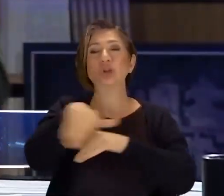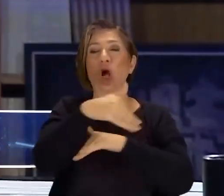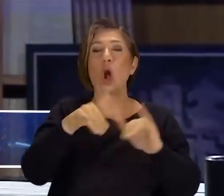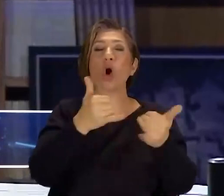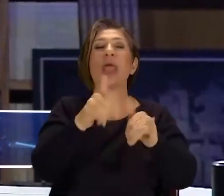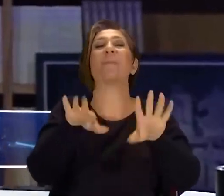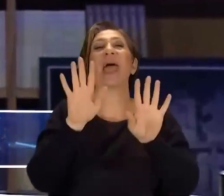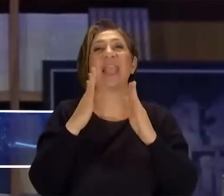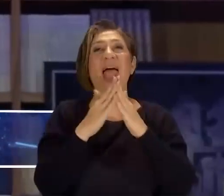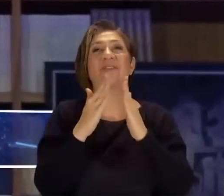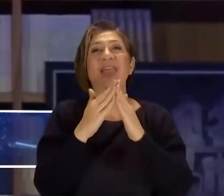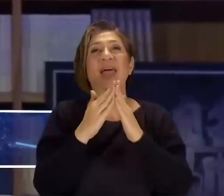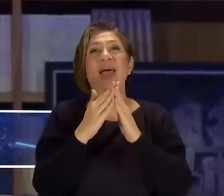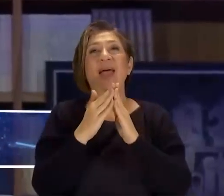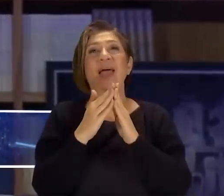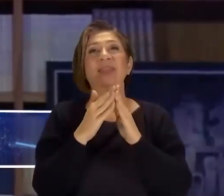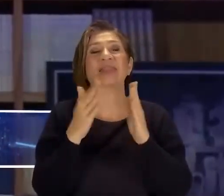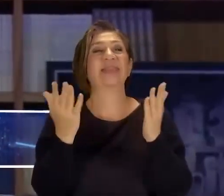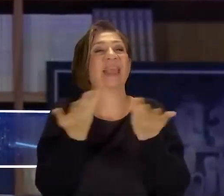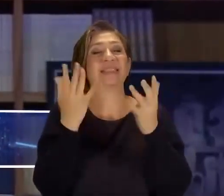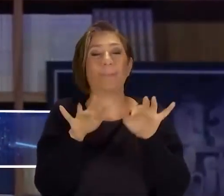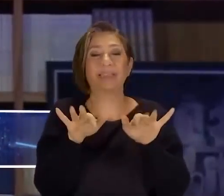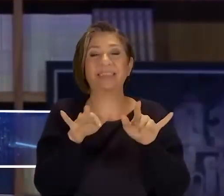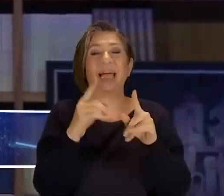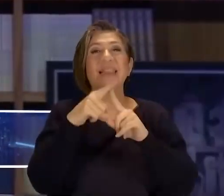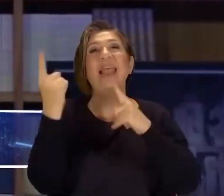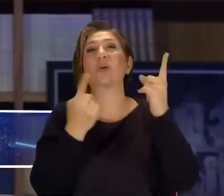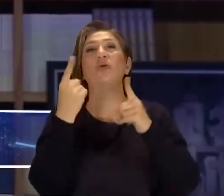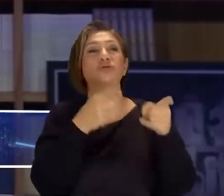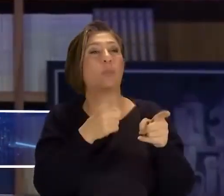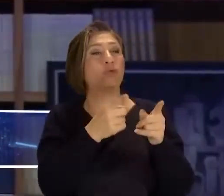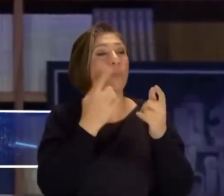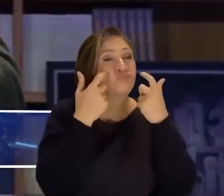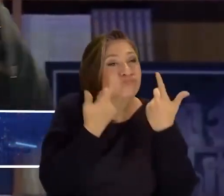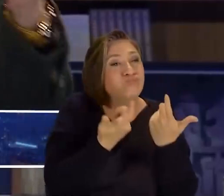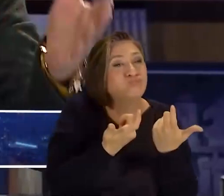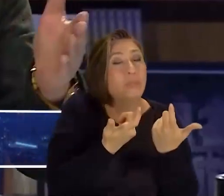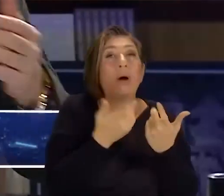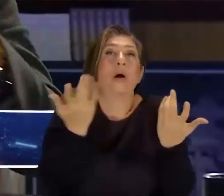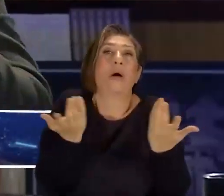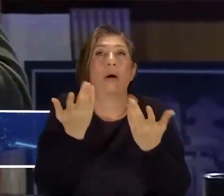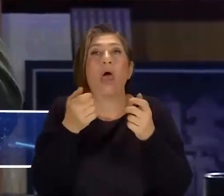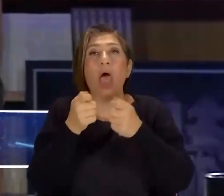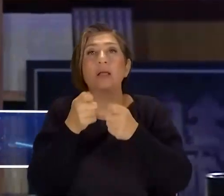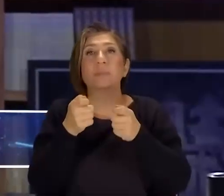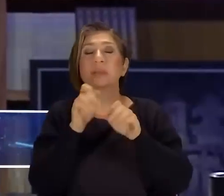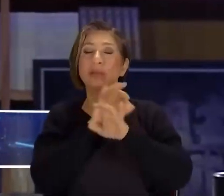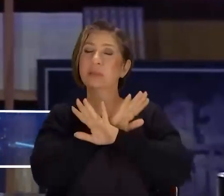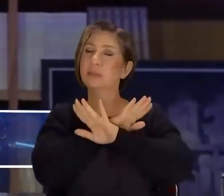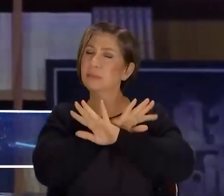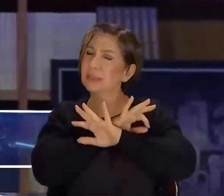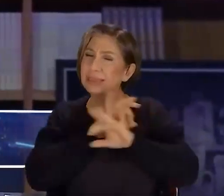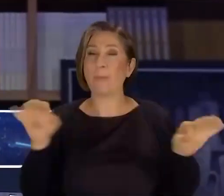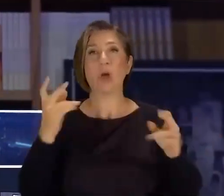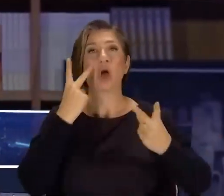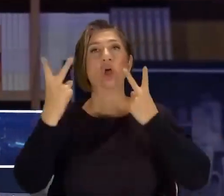sokakta oynamayan evde de neyse bilgisayar teknolojisi bununla meşgul çocuk işte eğitimi tamamen